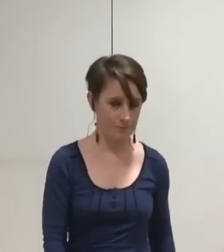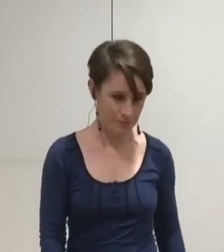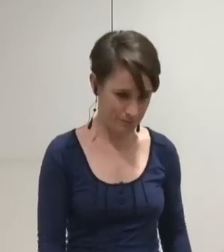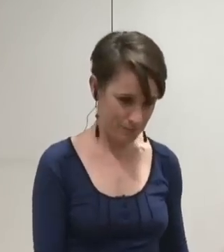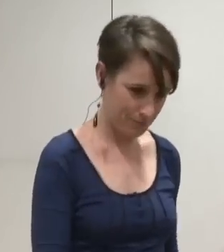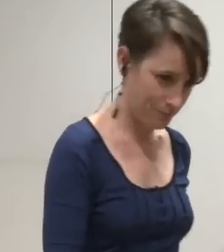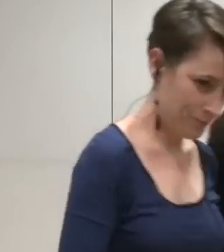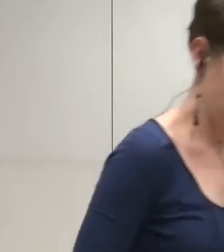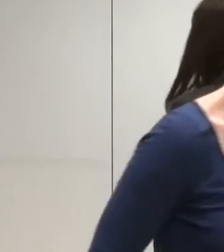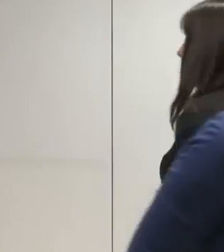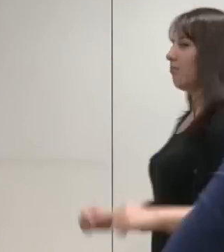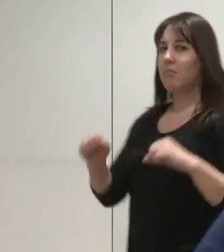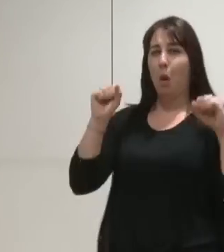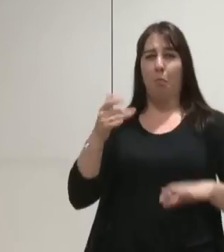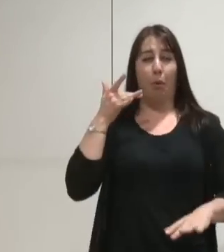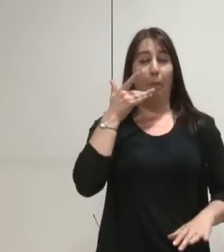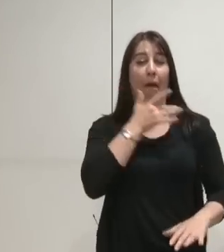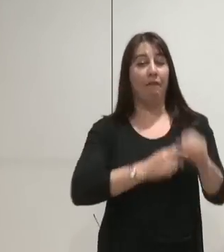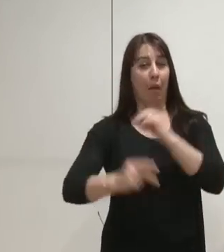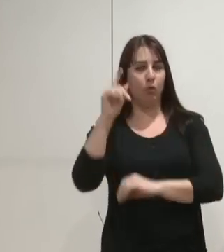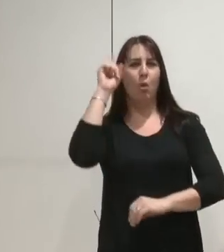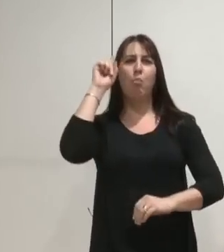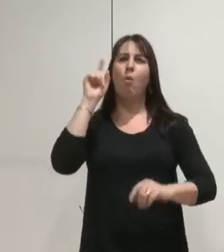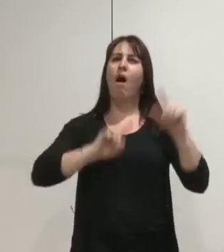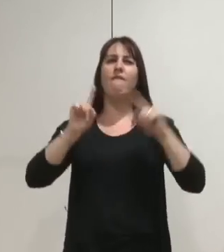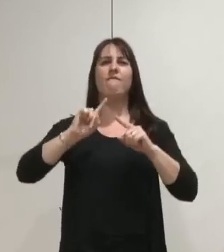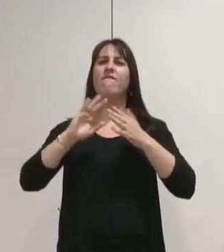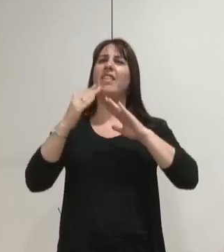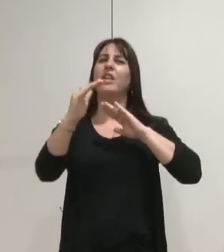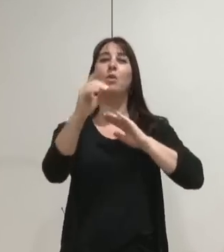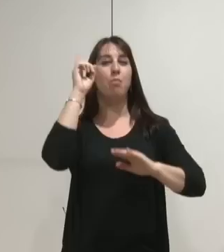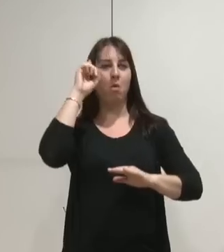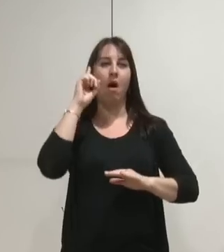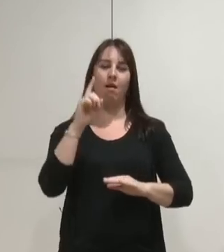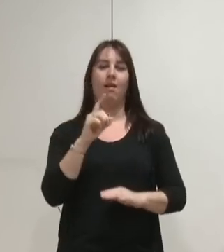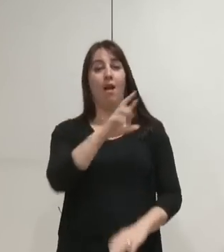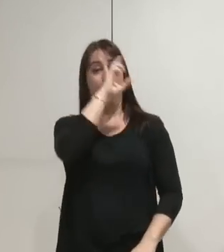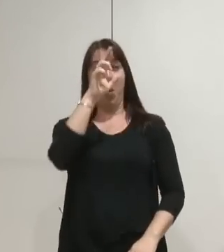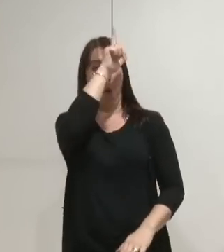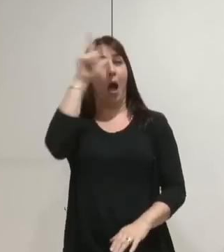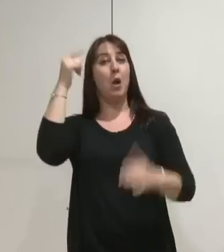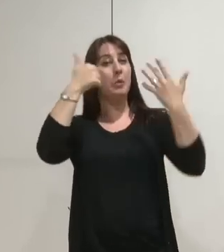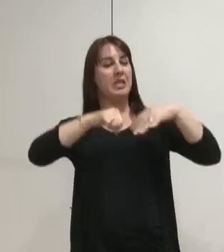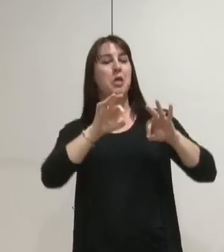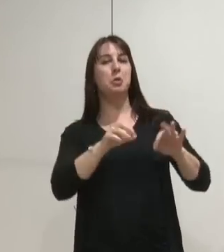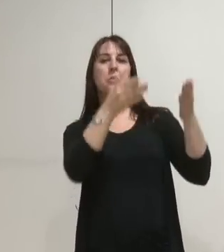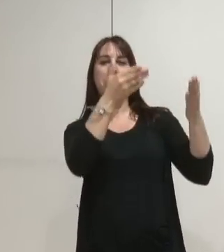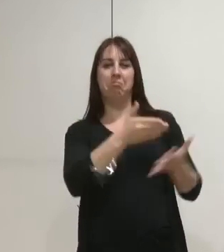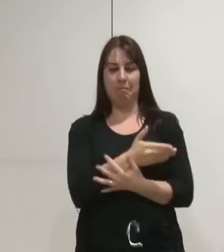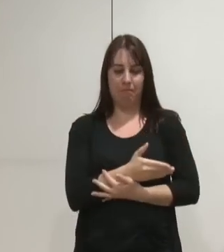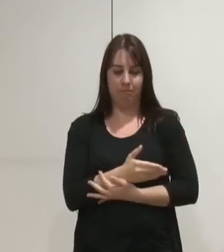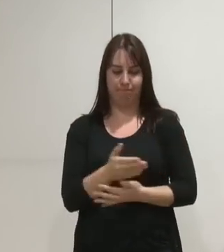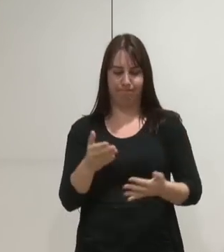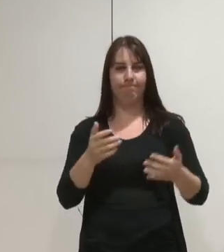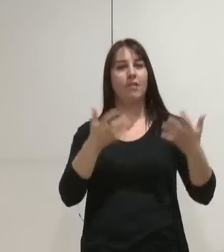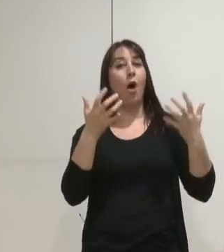cela pourquoi y a-t-il eu cette fête des tuiles des tuiles parce qu'effectivement le roi Louis XV voulait effectivement museler un petit